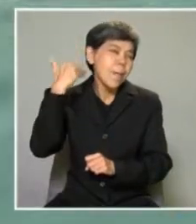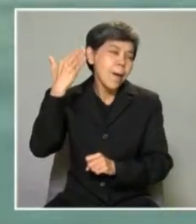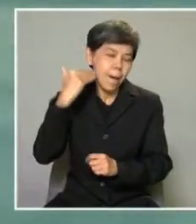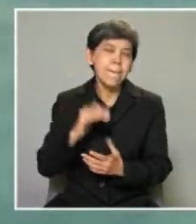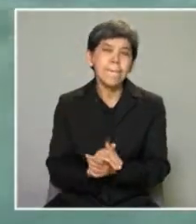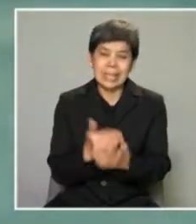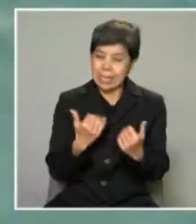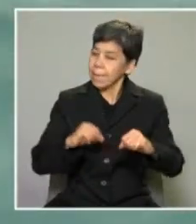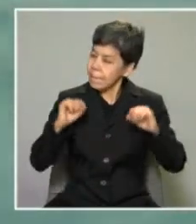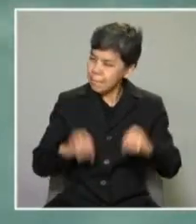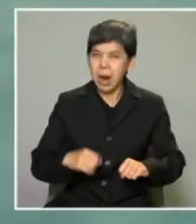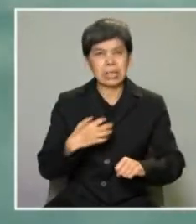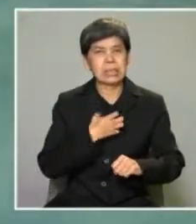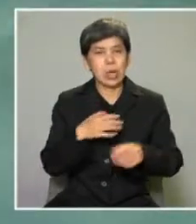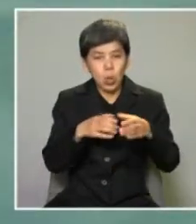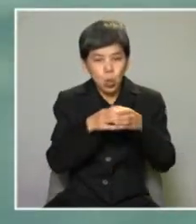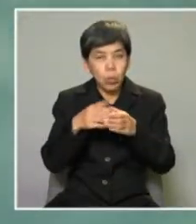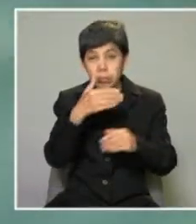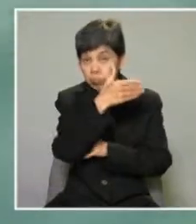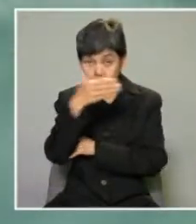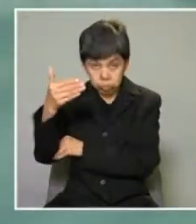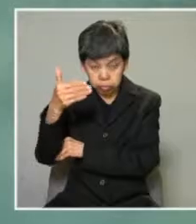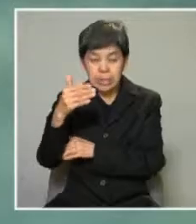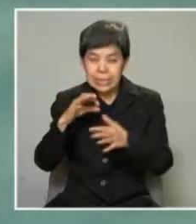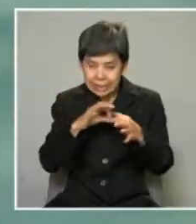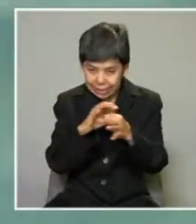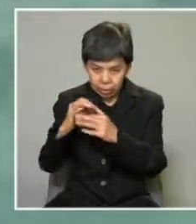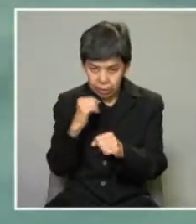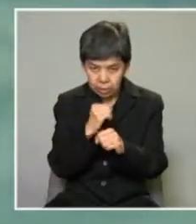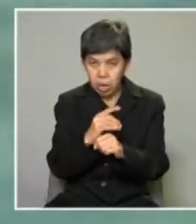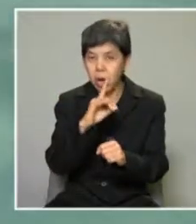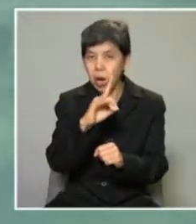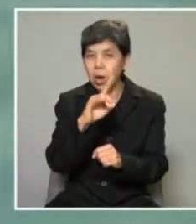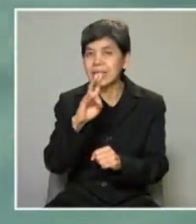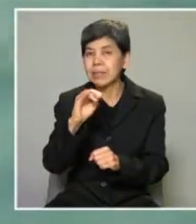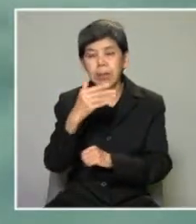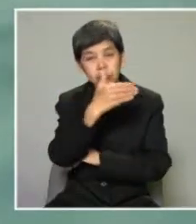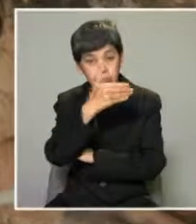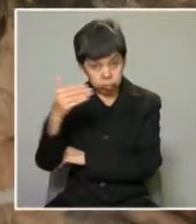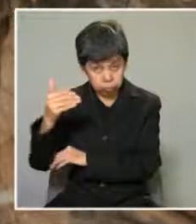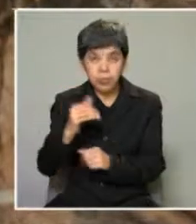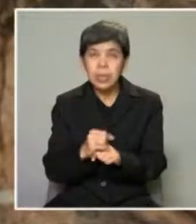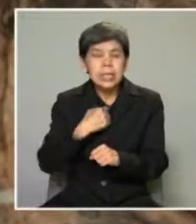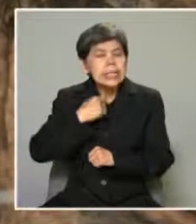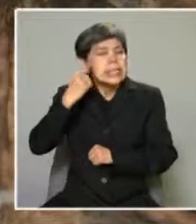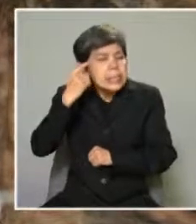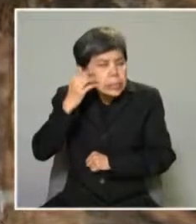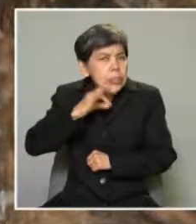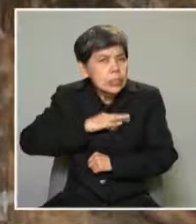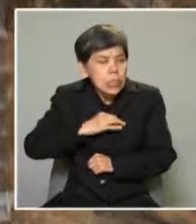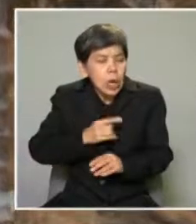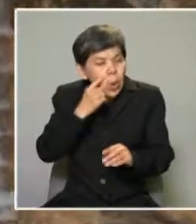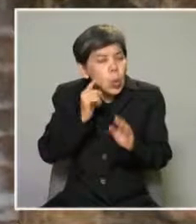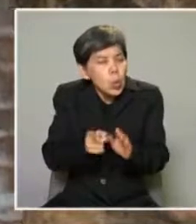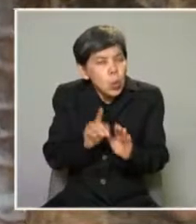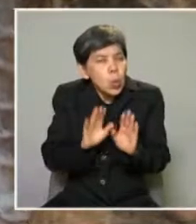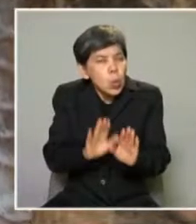จุบันสัตว์ป่าเหล่านี้มีจำนวนที่ลดลงเรื่อยๆซึ่งวันก่อตั้งภาคีอนุสัญญาไซเตสเมื่อวันที่3มีนา